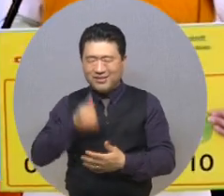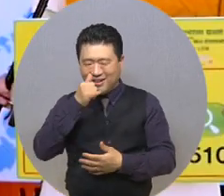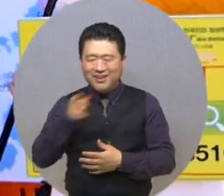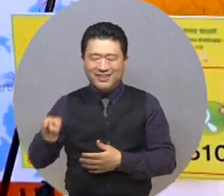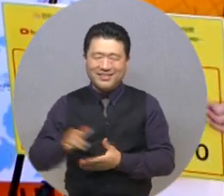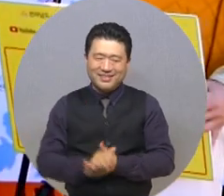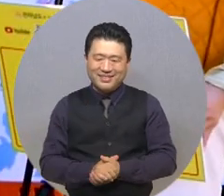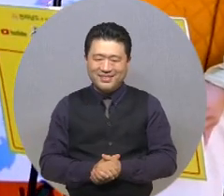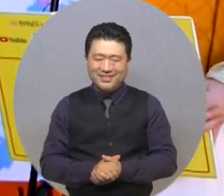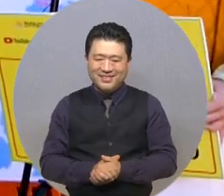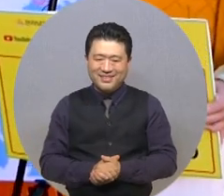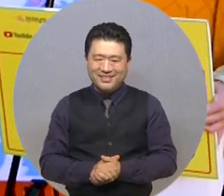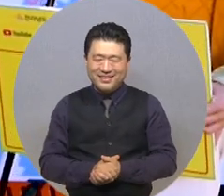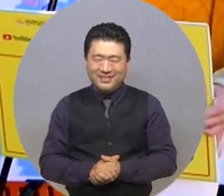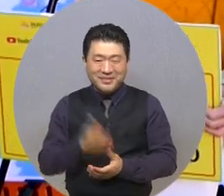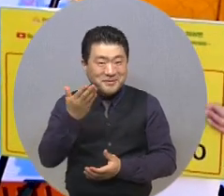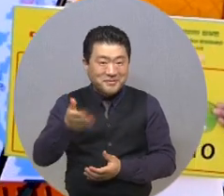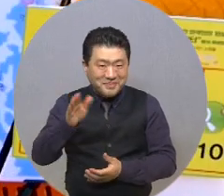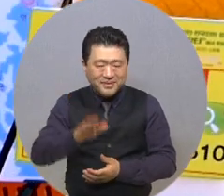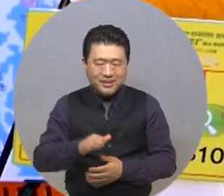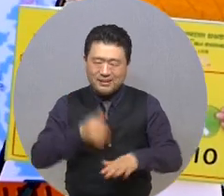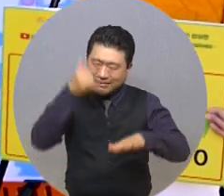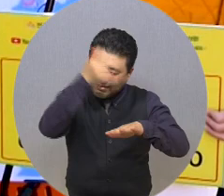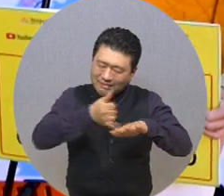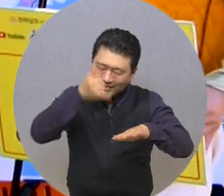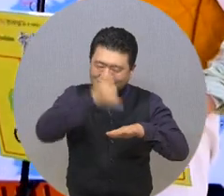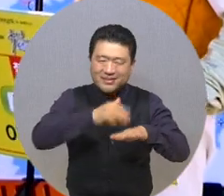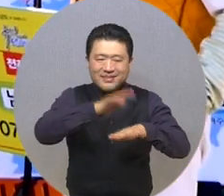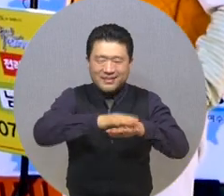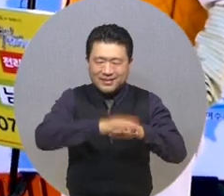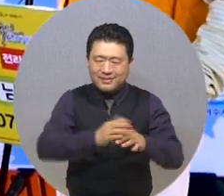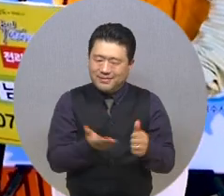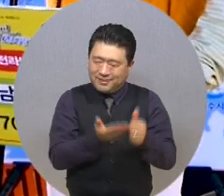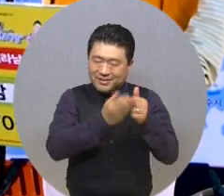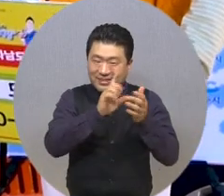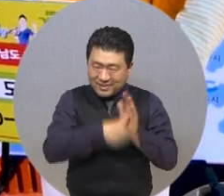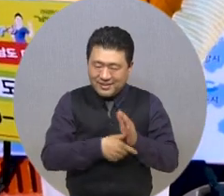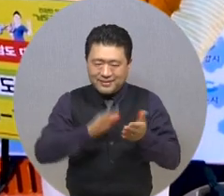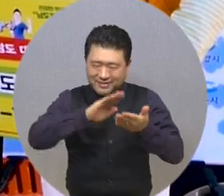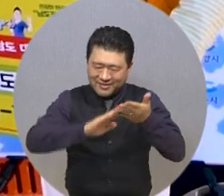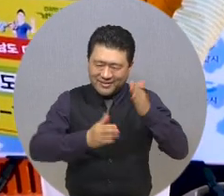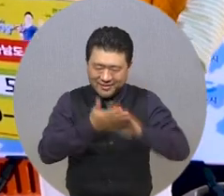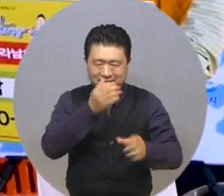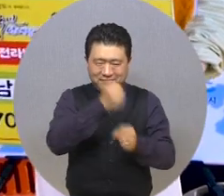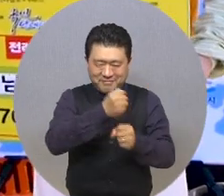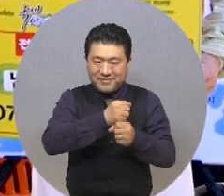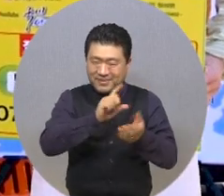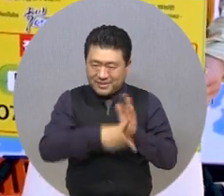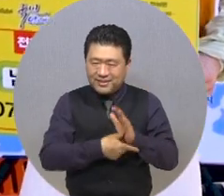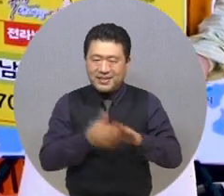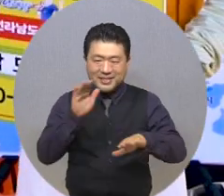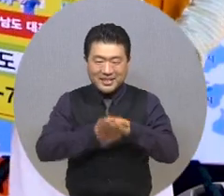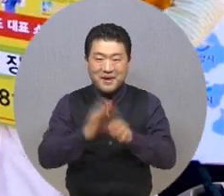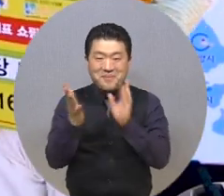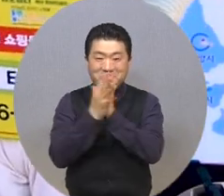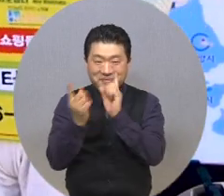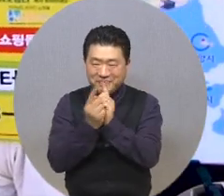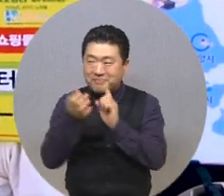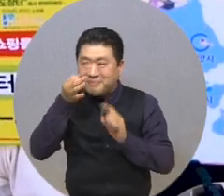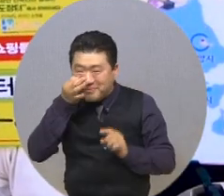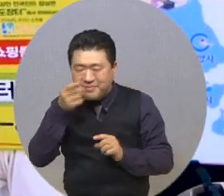아, 심장 떨리는 소리. 하지만 농사를 지을 때만큼은 음식을 아하. 만들 때만큼은 정성 가득했겠죠. 직접 만나서